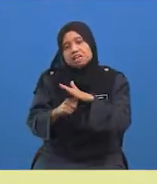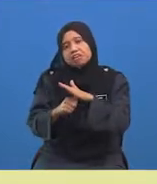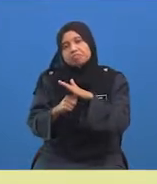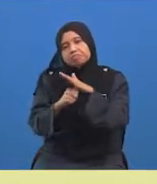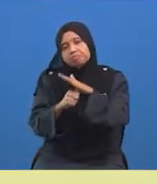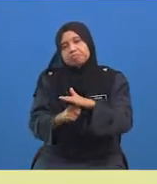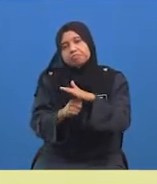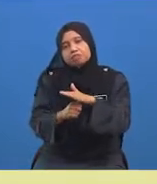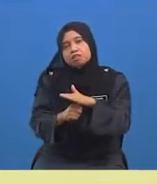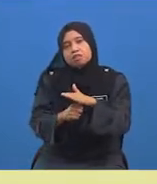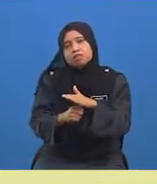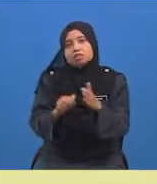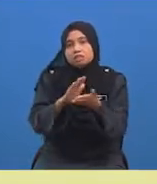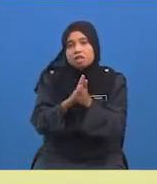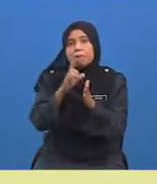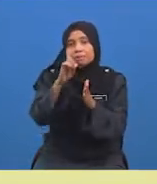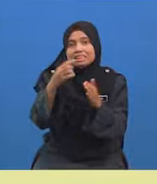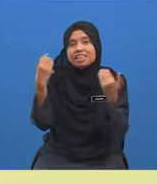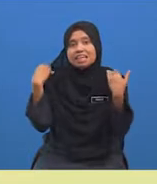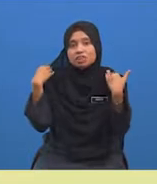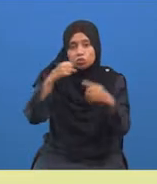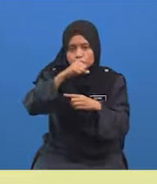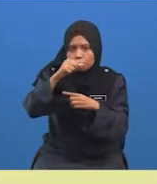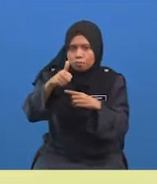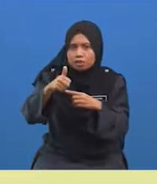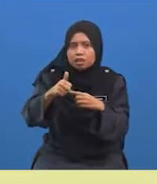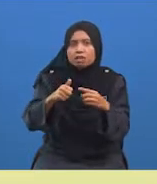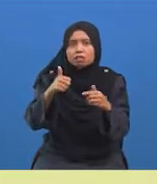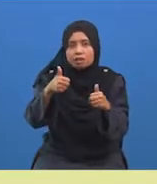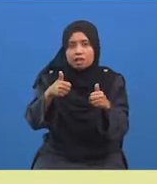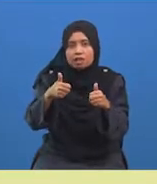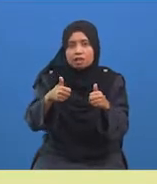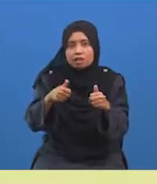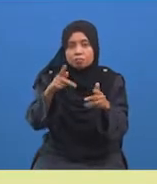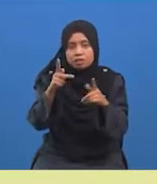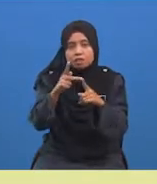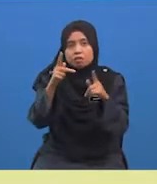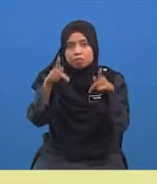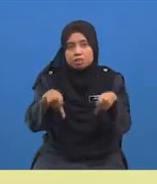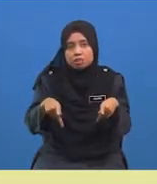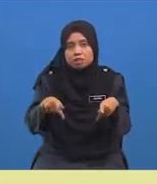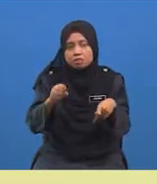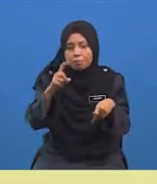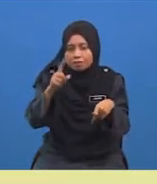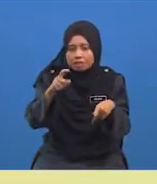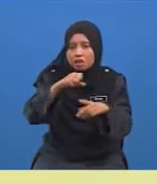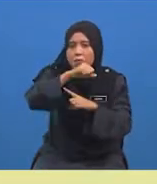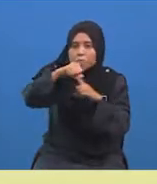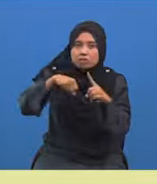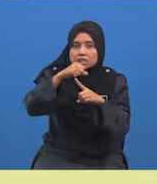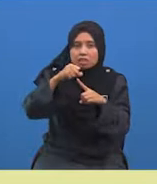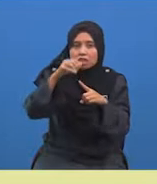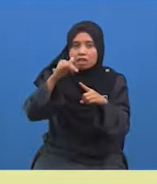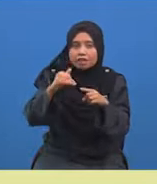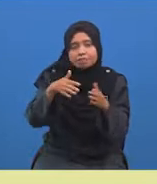pengurusan harus menyediakan suasana tempat kerja yang sesuai kepada pekerja dan memastikan persekitaran yang selesa bagi